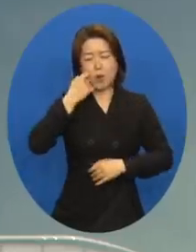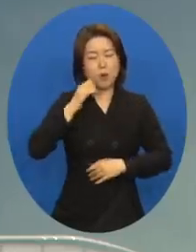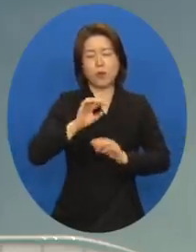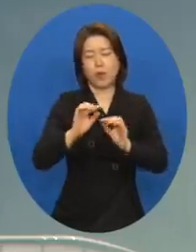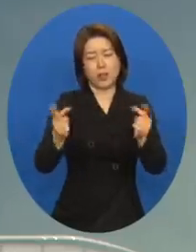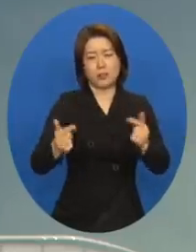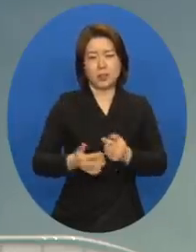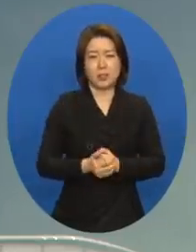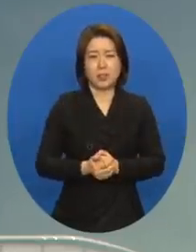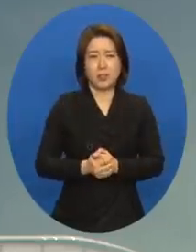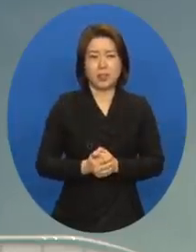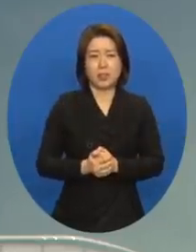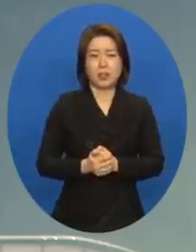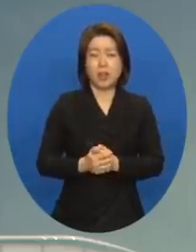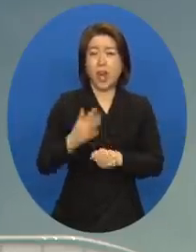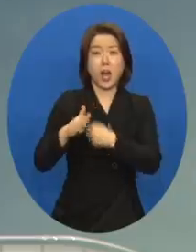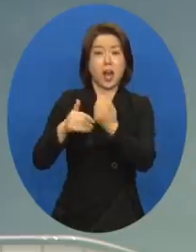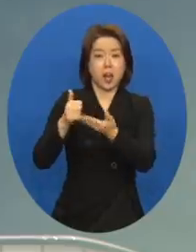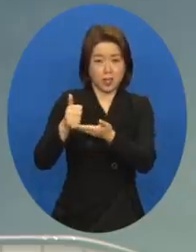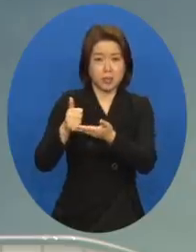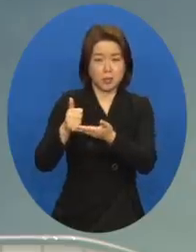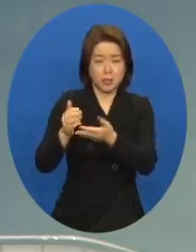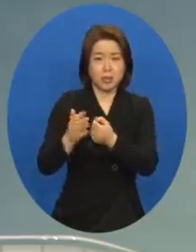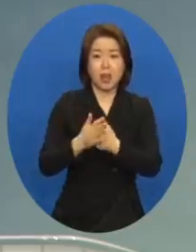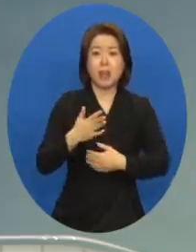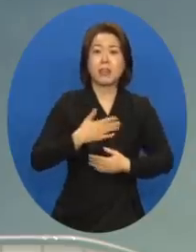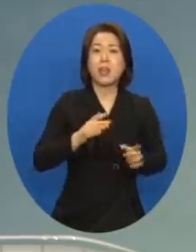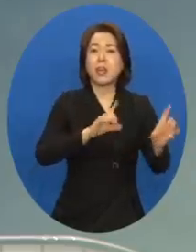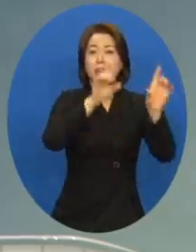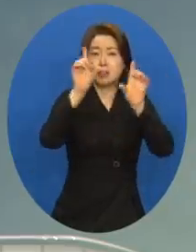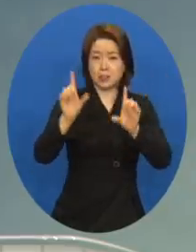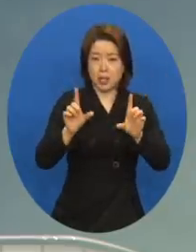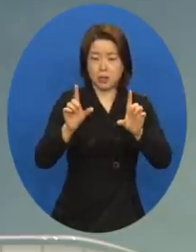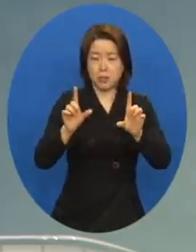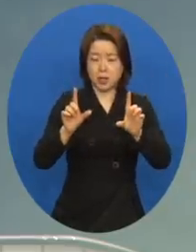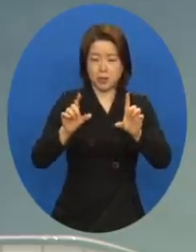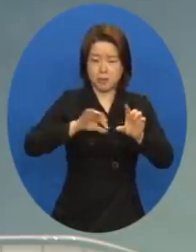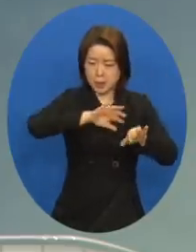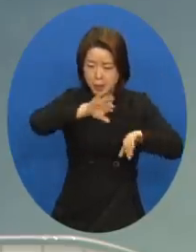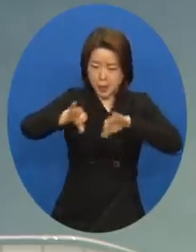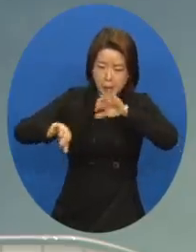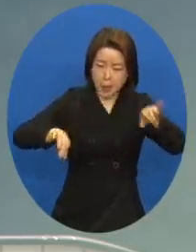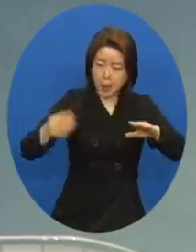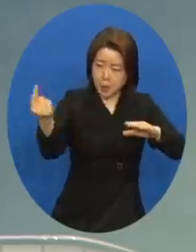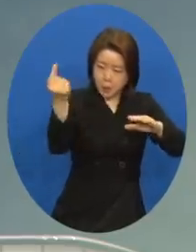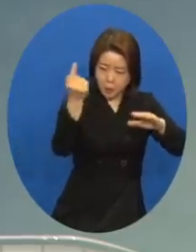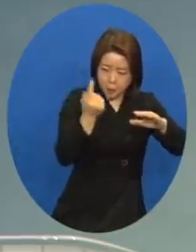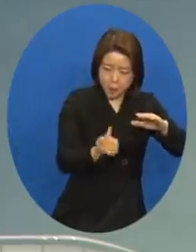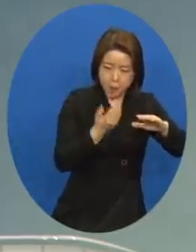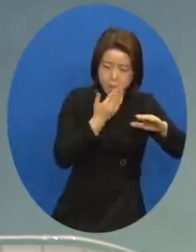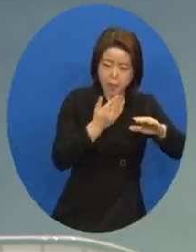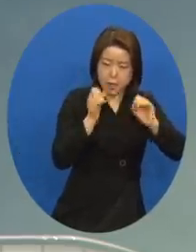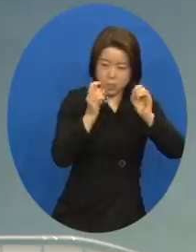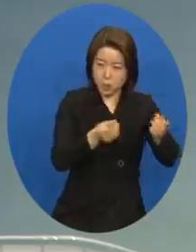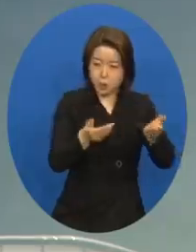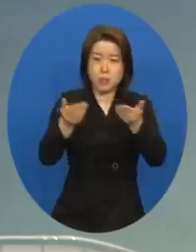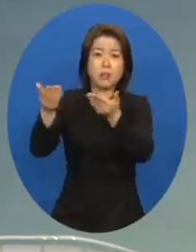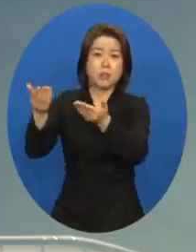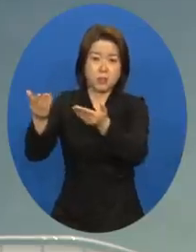아닙니다. 하나님께서 내 삶에 간섭에 들어올 수 있도록 기회를 드리는